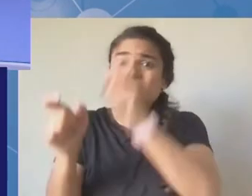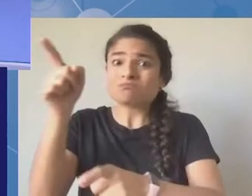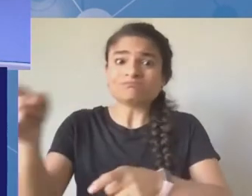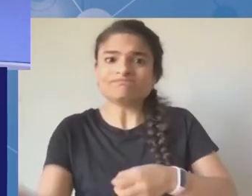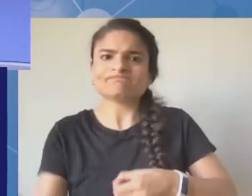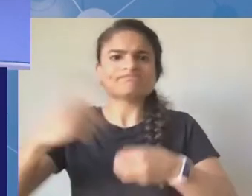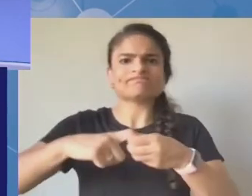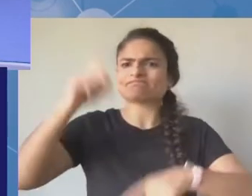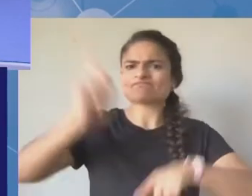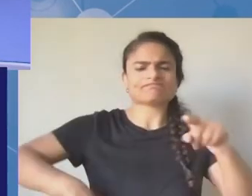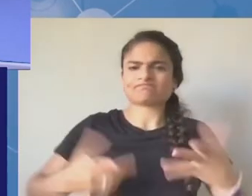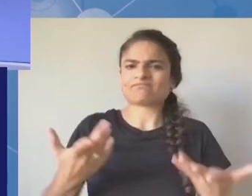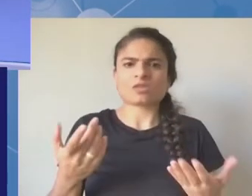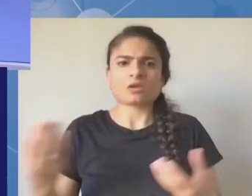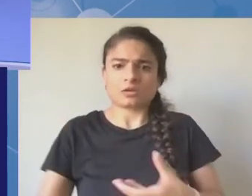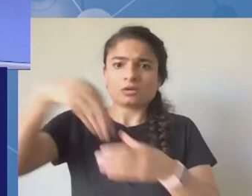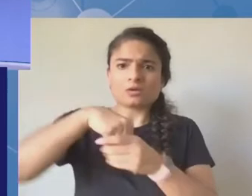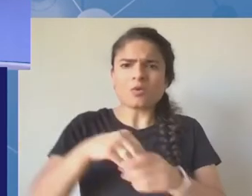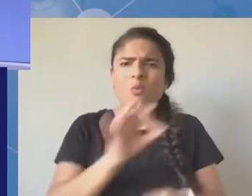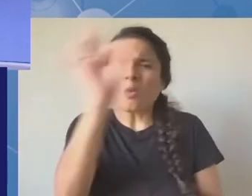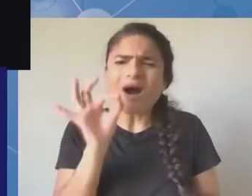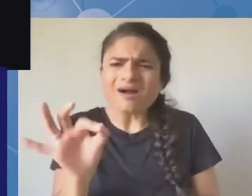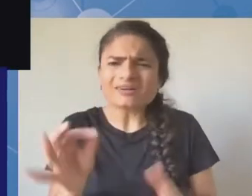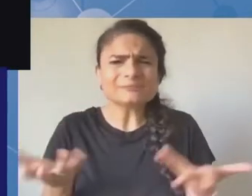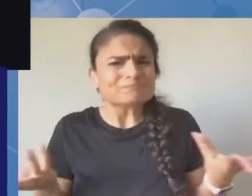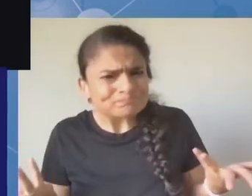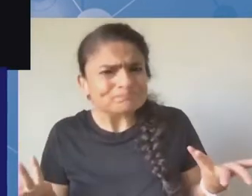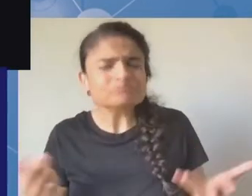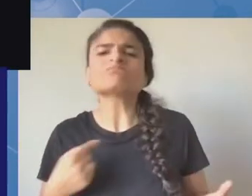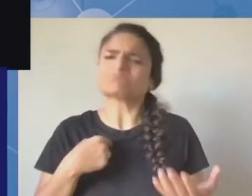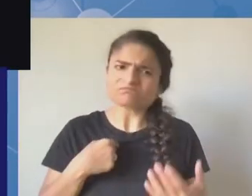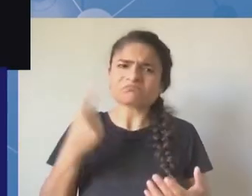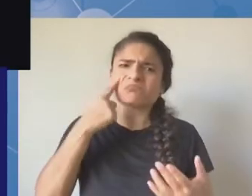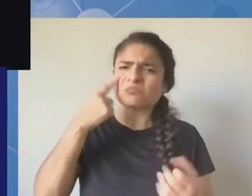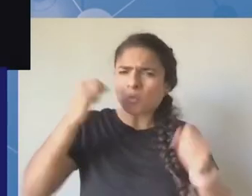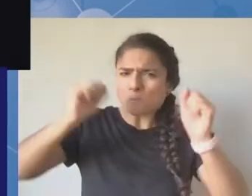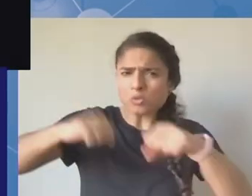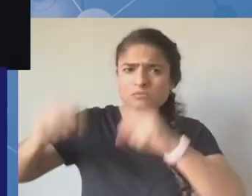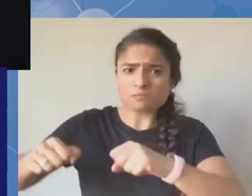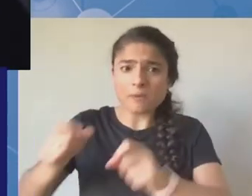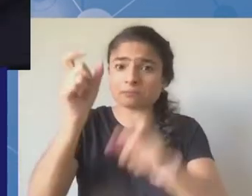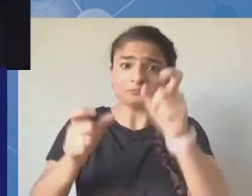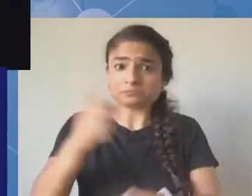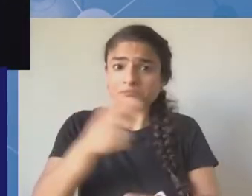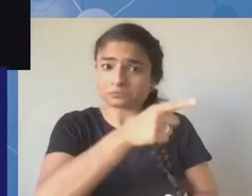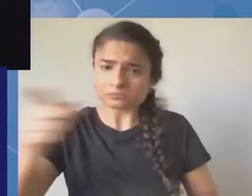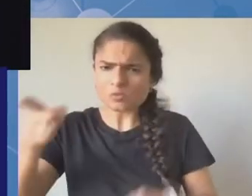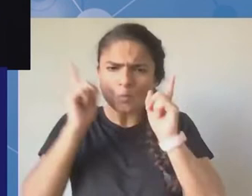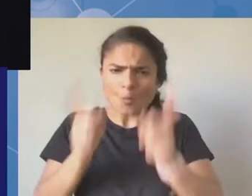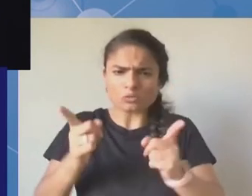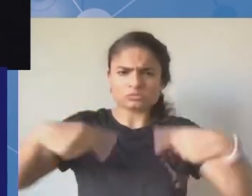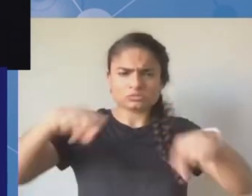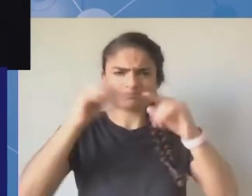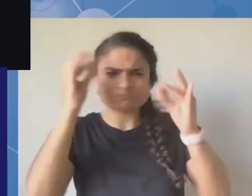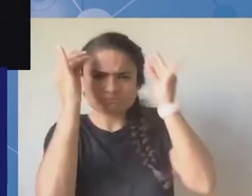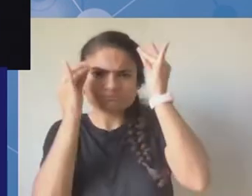من بوركينا فاسو الذين لم يستطيع الوصول مباشرة، فمستقبلا في